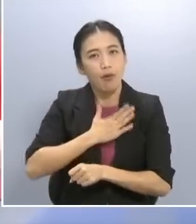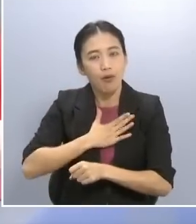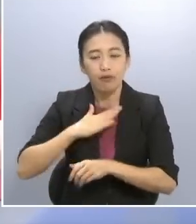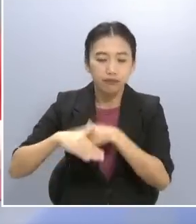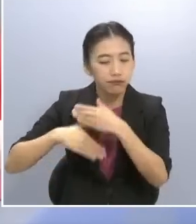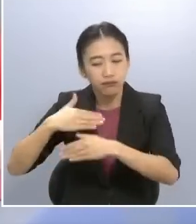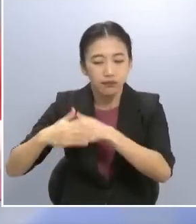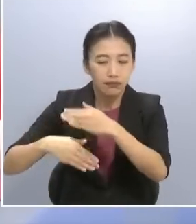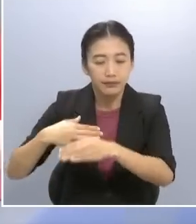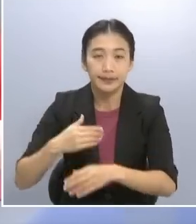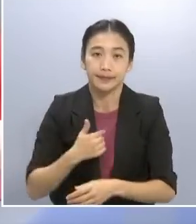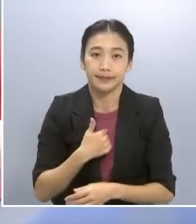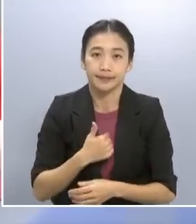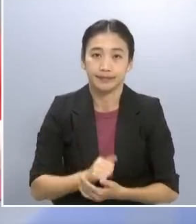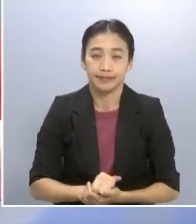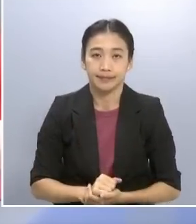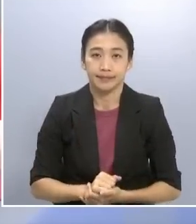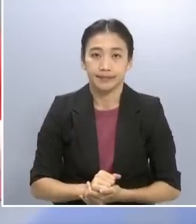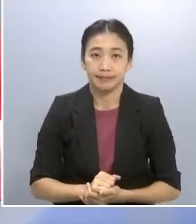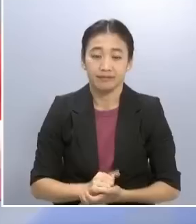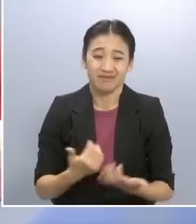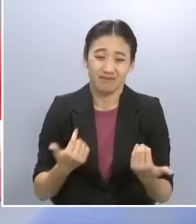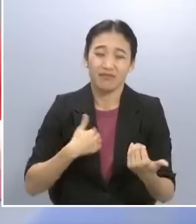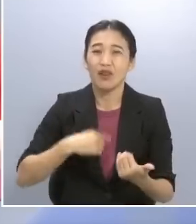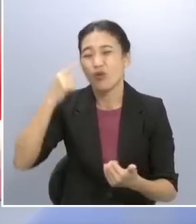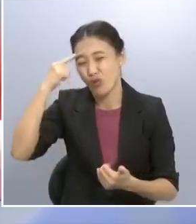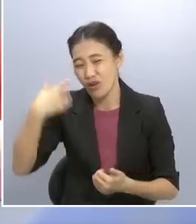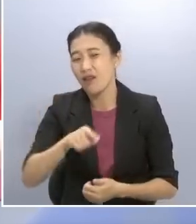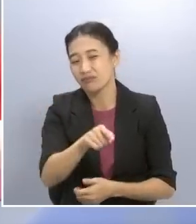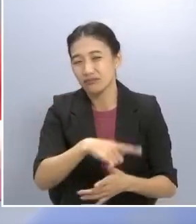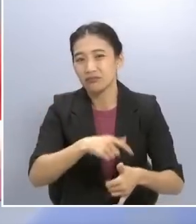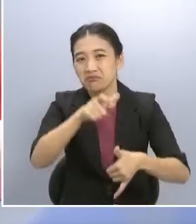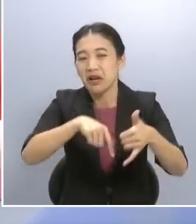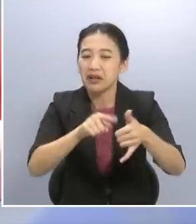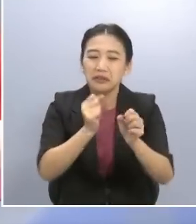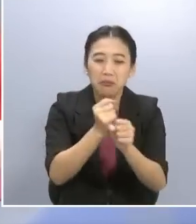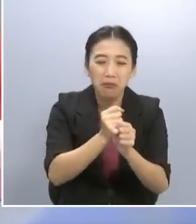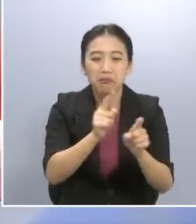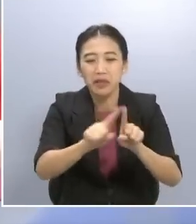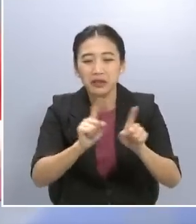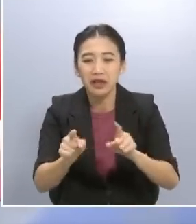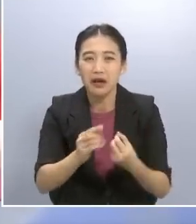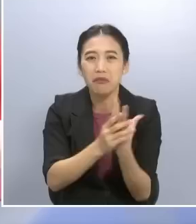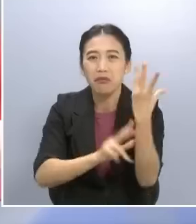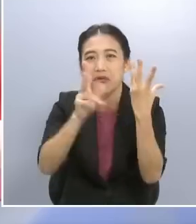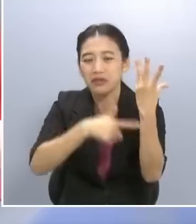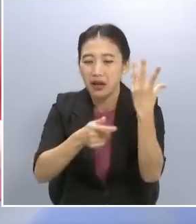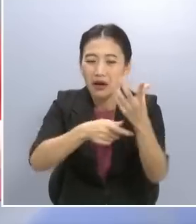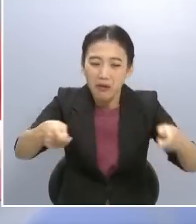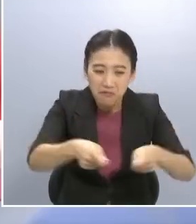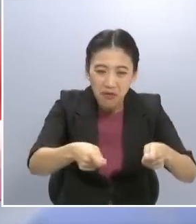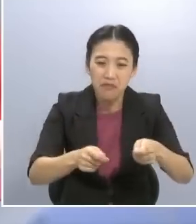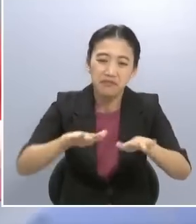าตลอดว่ามีการเมืองแล้วก็รู้ด้วยว่าใครอยู่เบื้องหลังก็บอกมาหมดแล้วแต่ว่าเราก็มั่นใจตัวเราเองครับใช่ไหม